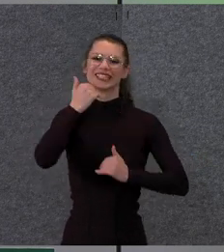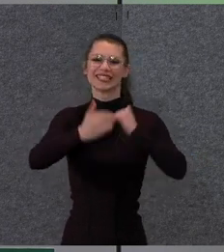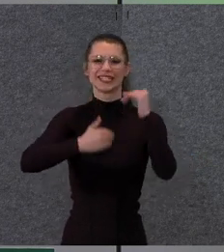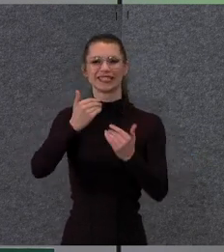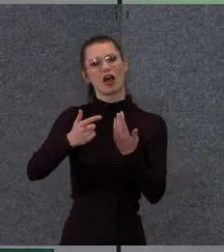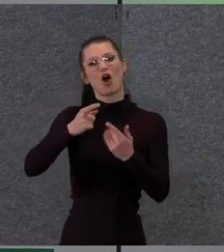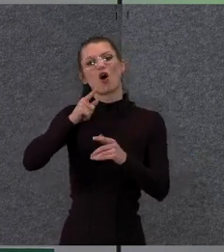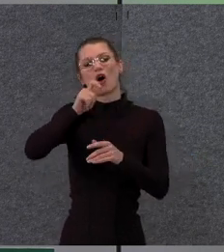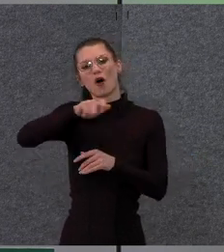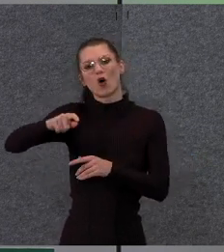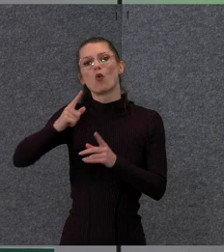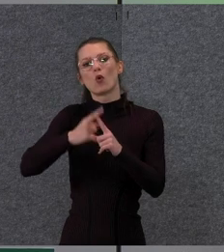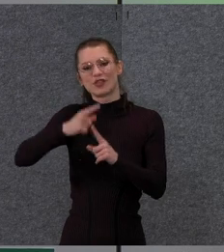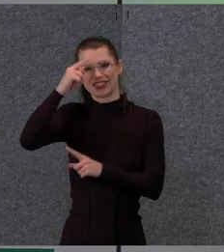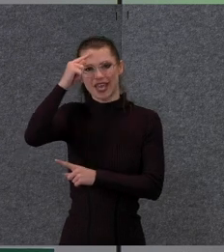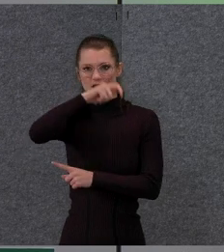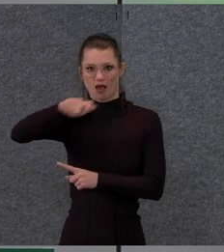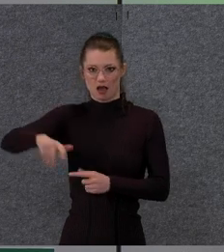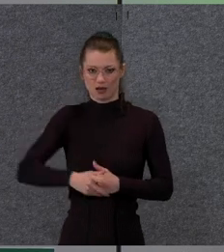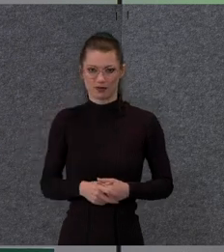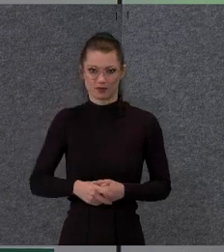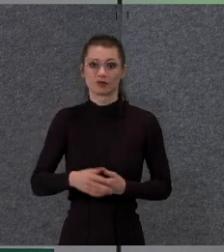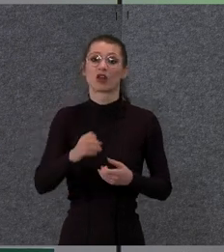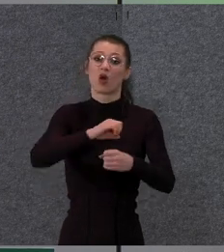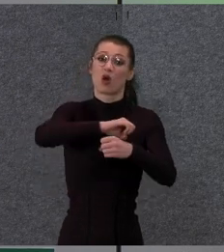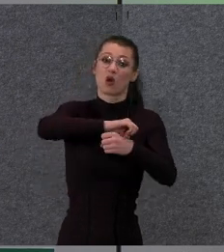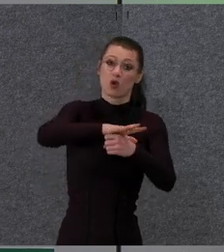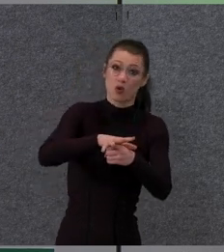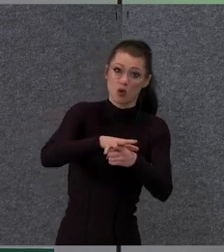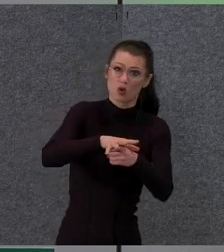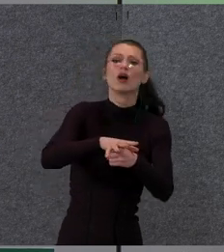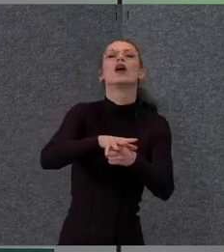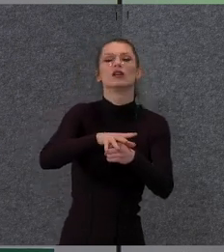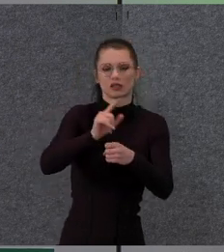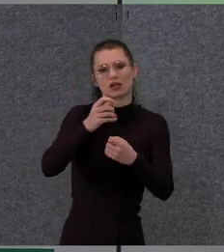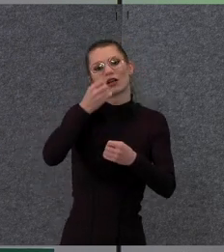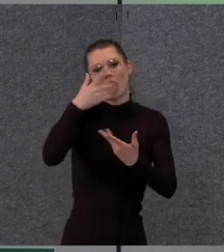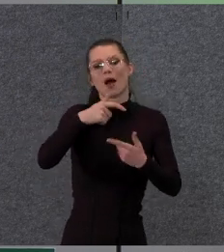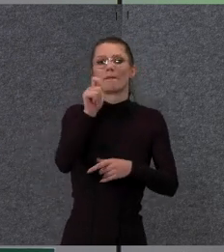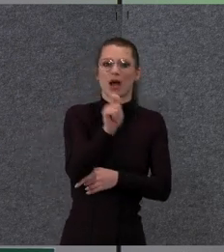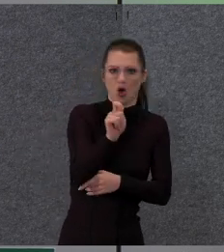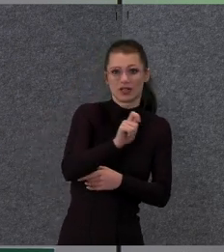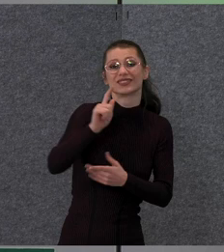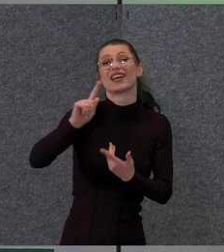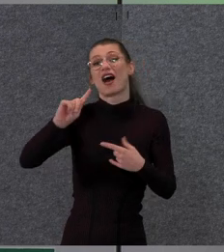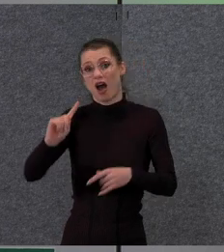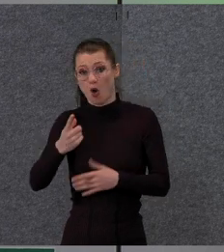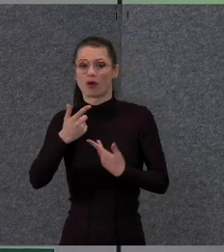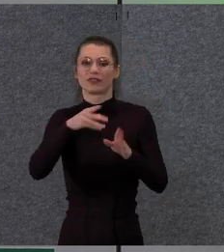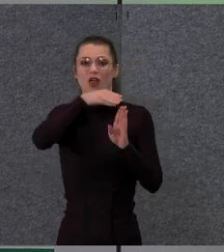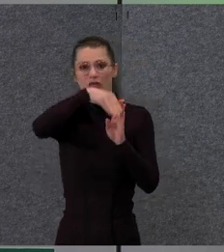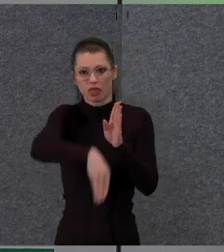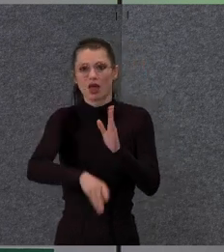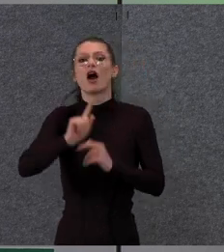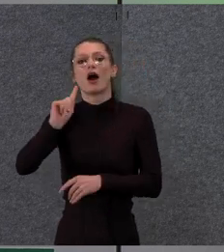Corona grassiert, aber andere Krisen pausieren nicht. Arten sterben, die Arktis schmilzt, der Regenwald wird rasant